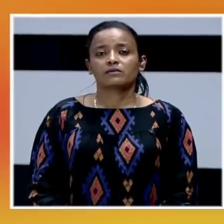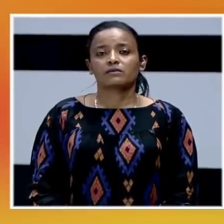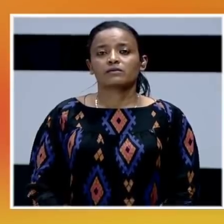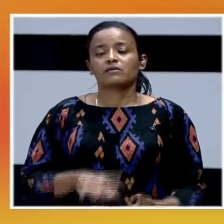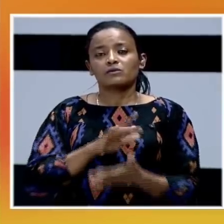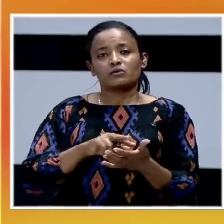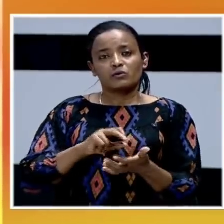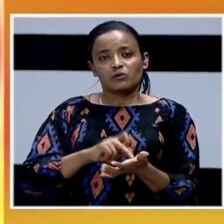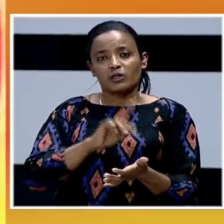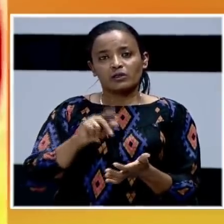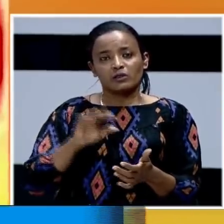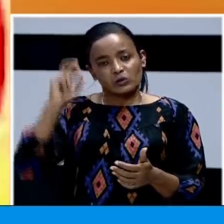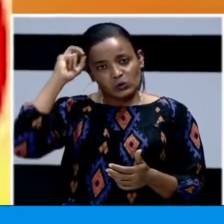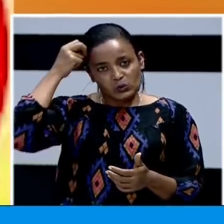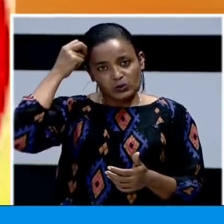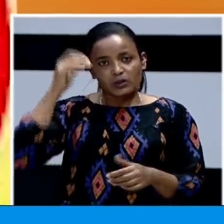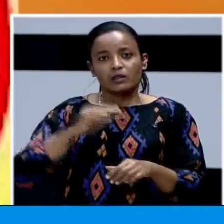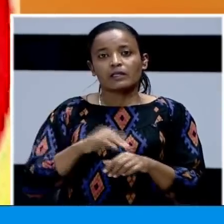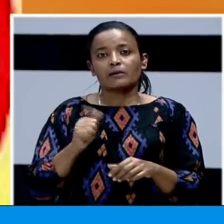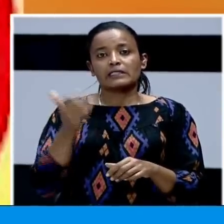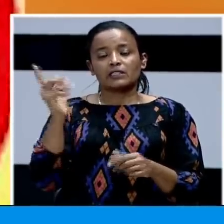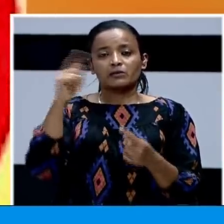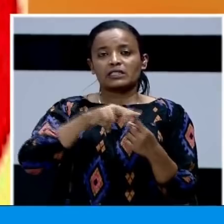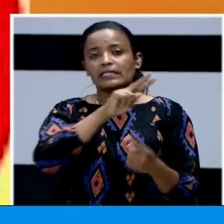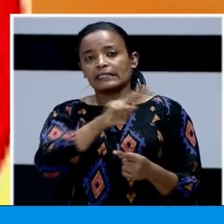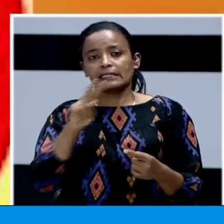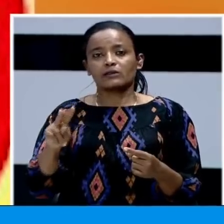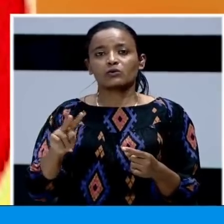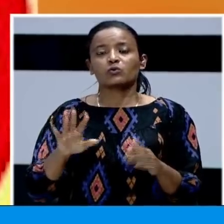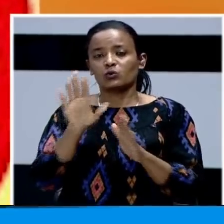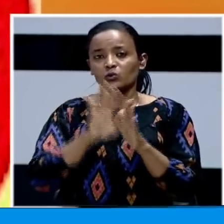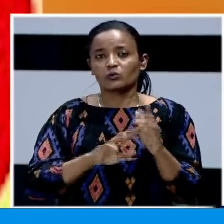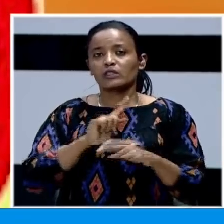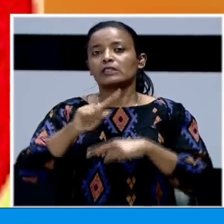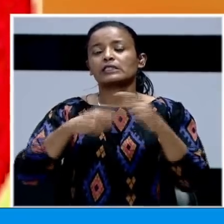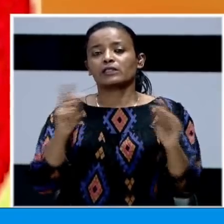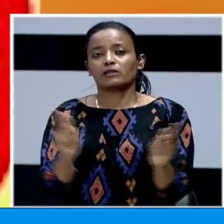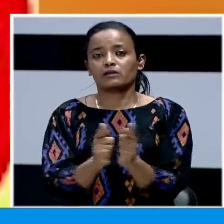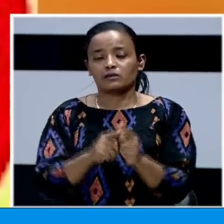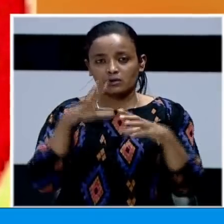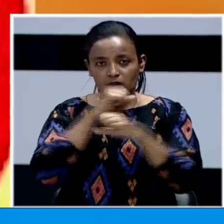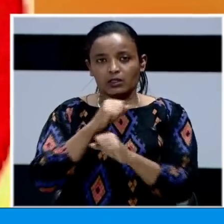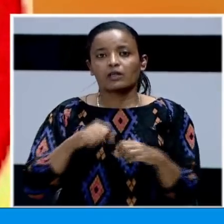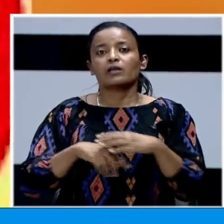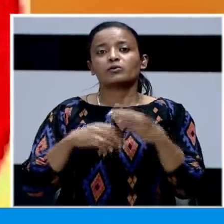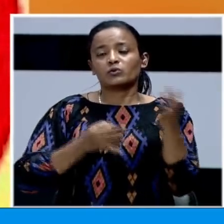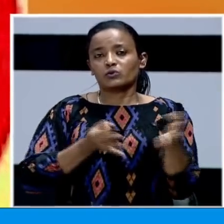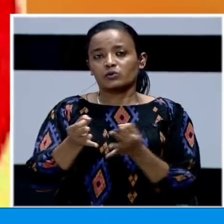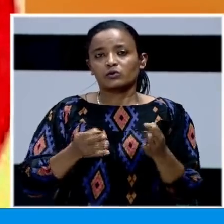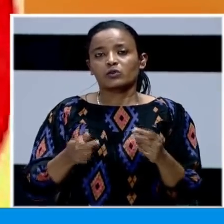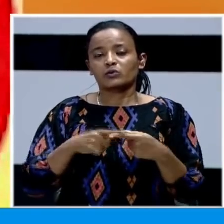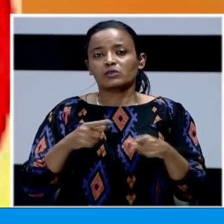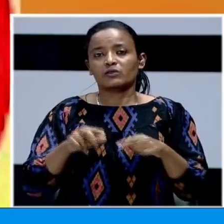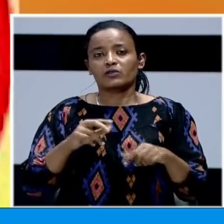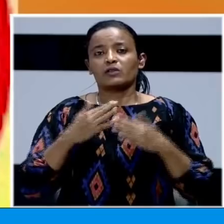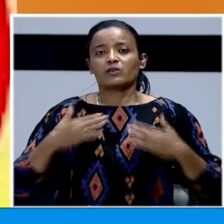ما كلاي كوميتي هزباوي ويان حرن التقراي كاب عصر تحمشتك سال عسران كلتم قنبت زكايدو أخيبو بمززام أبزو تصوه مقلسي نستفل